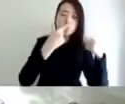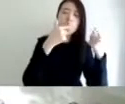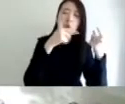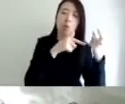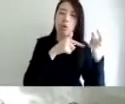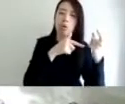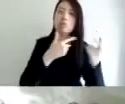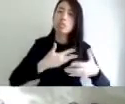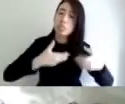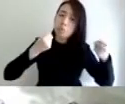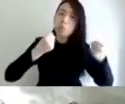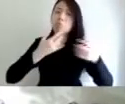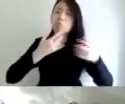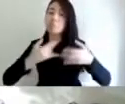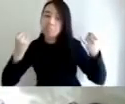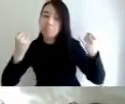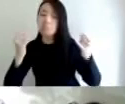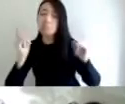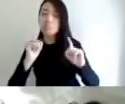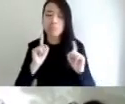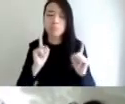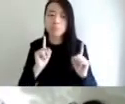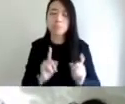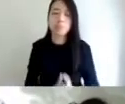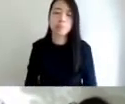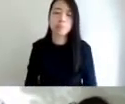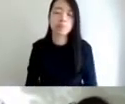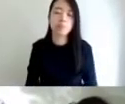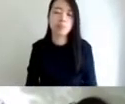其他嘅健康問題咧？